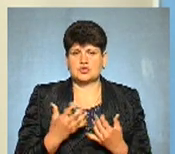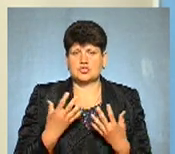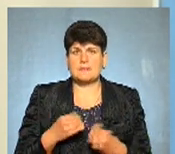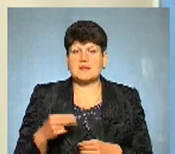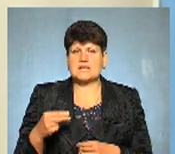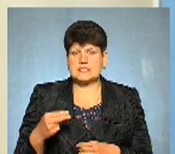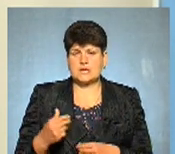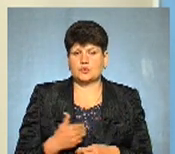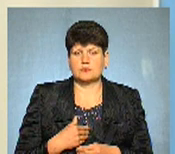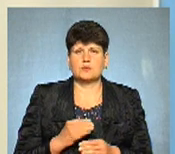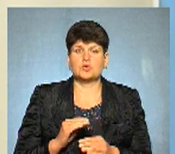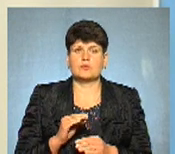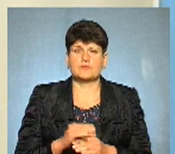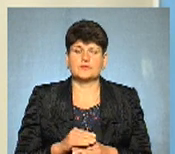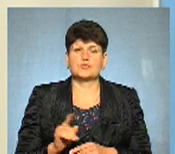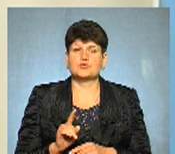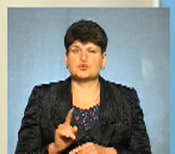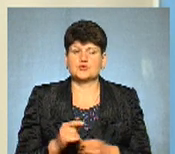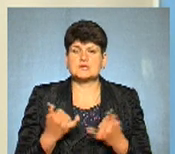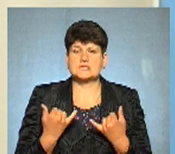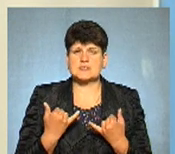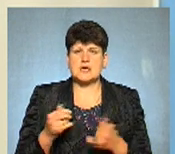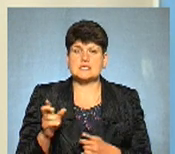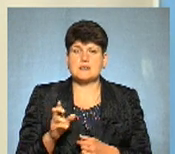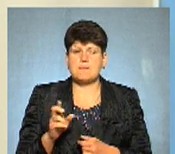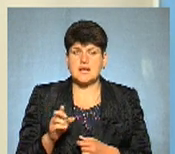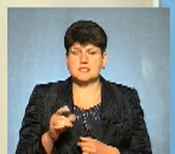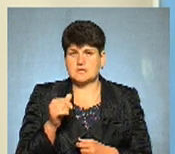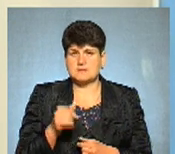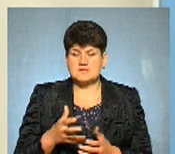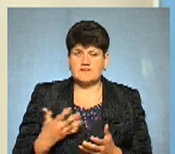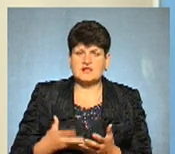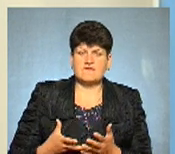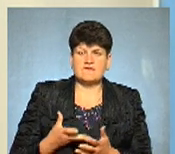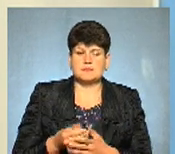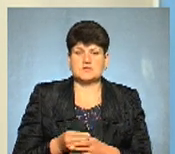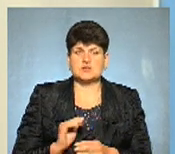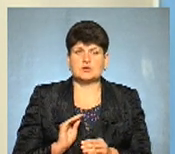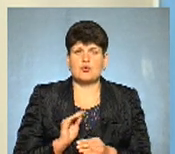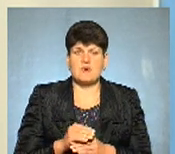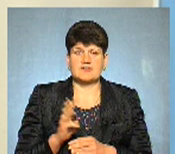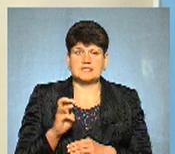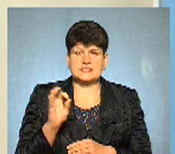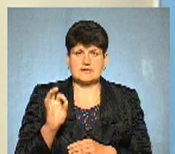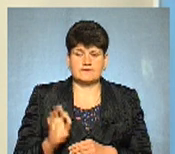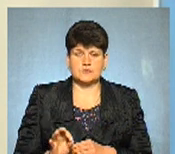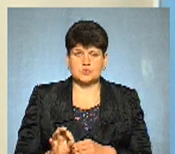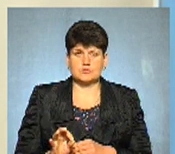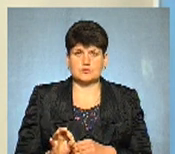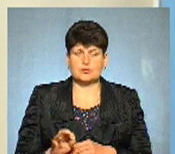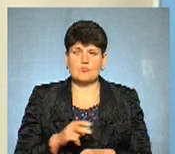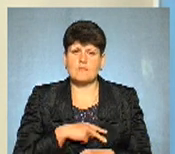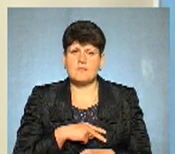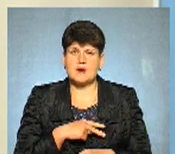Єдине, що хотілося б додати ще, що зараз за березень місяць вже виплачені оці надбавки 300% свого роду